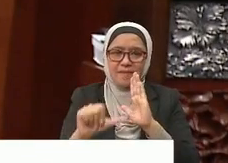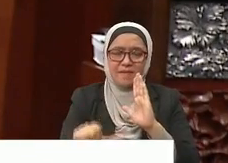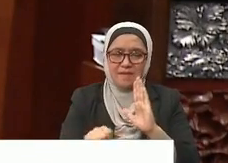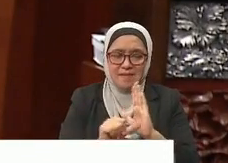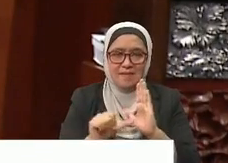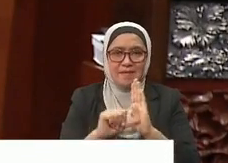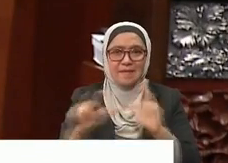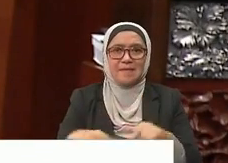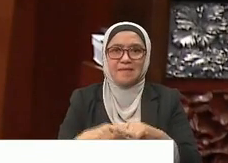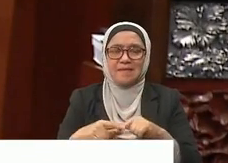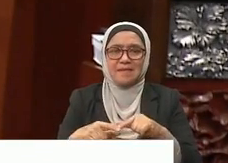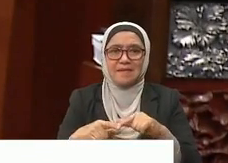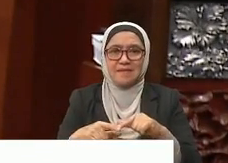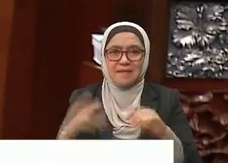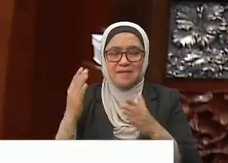Hak Asasi Manusia